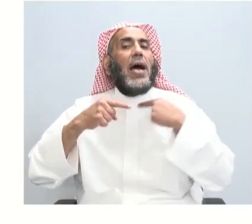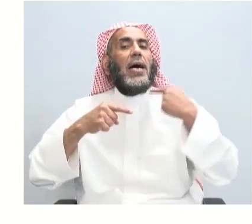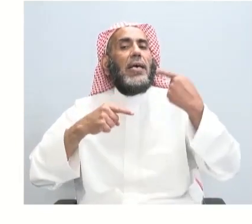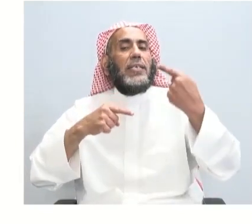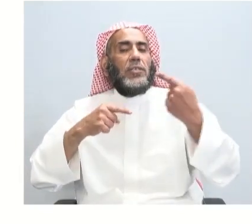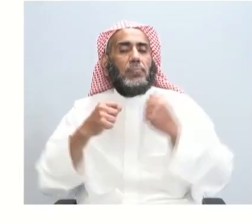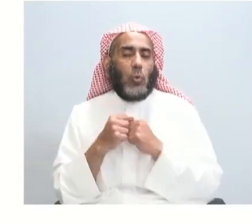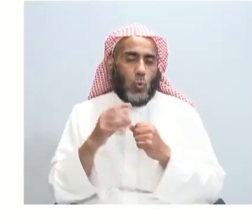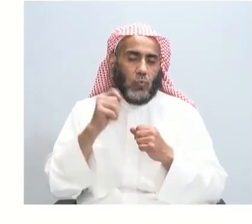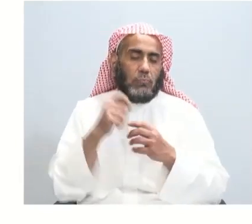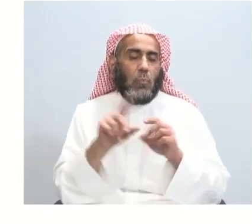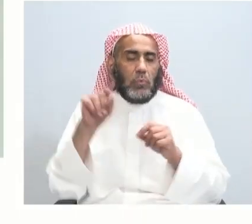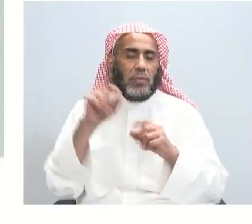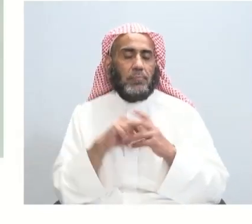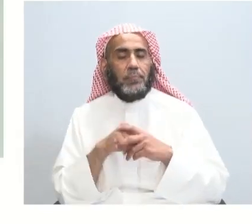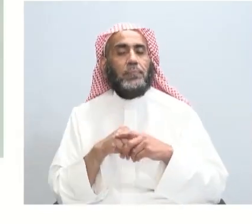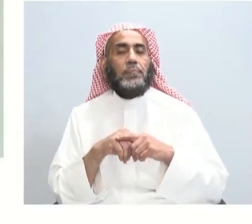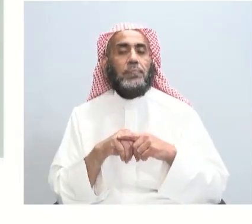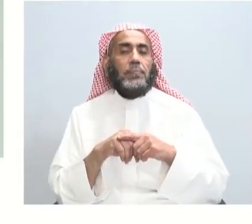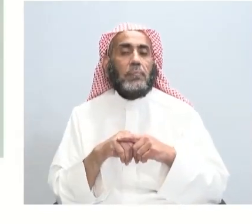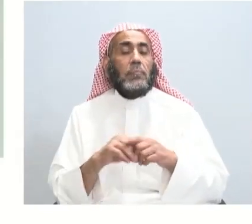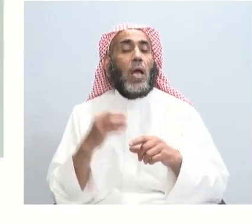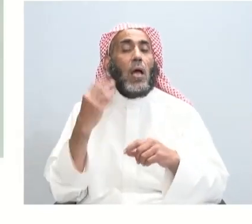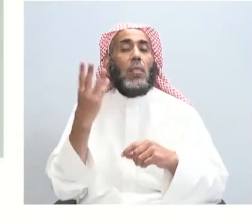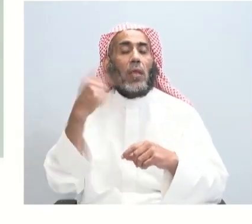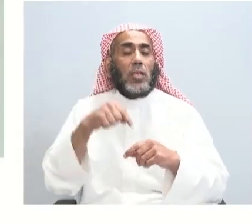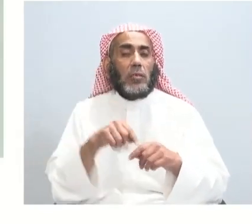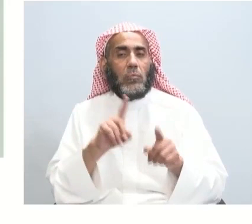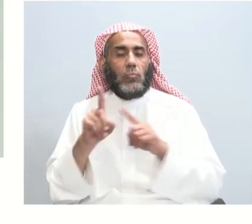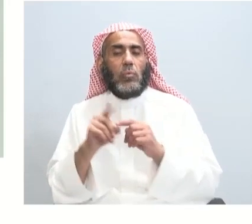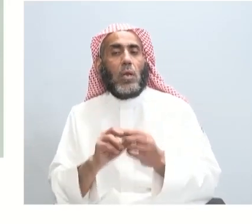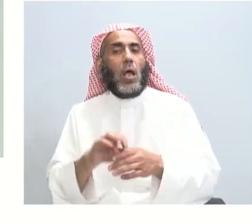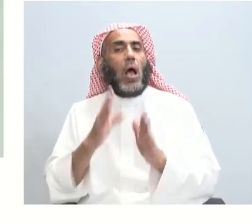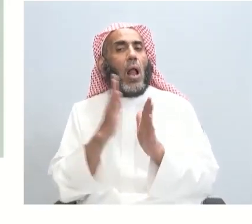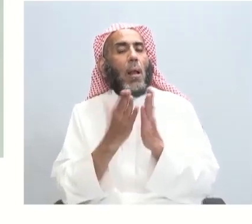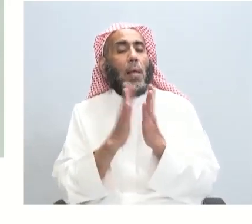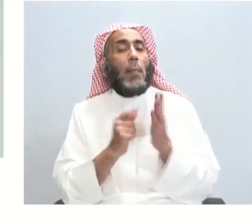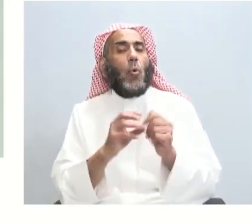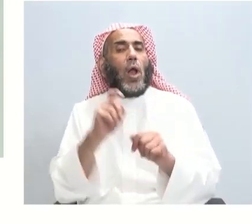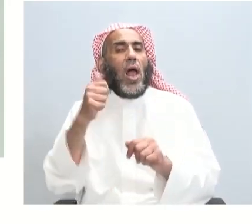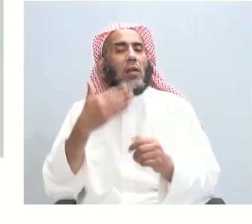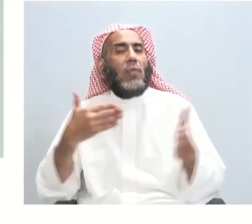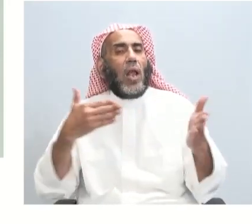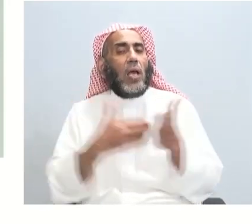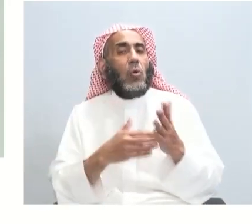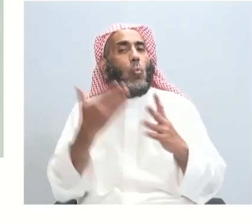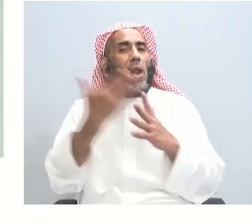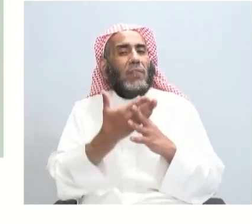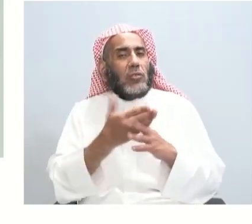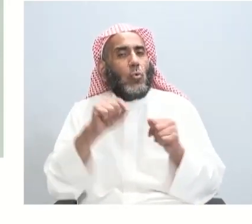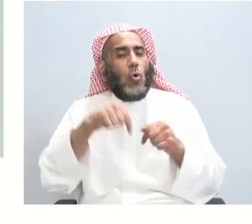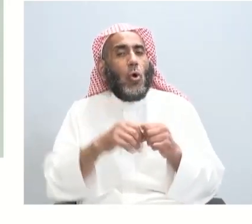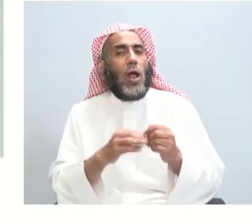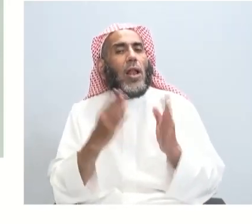في مخارج الحروف. ممتاز. الثالث عشر هنا الباب هو الحرف الأخير، والفصل